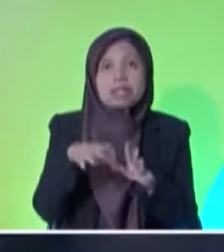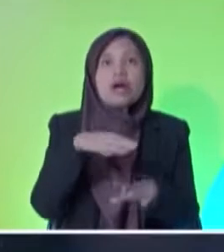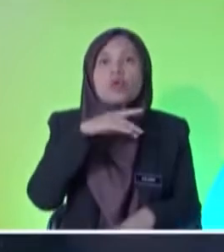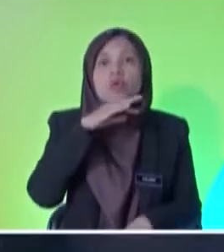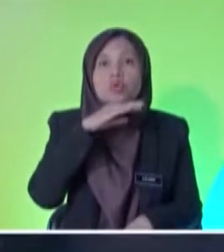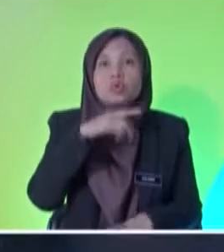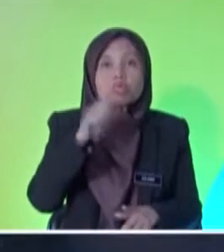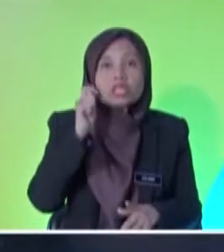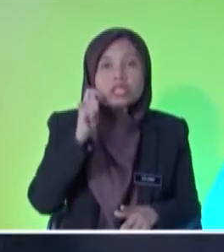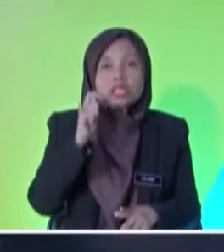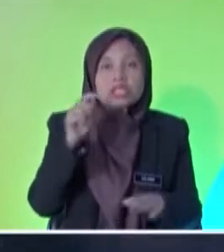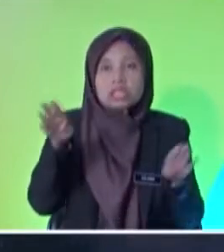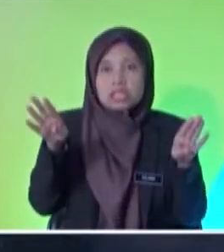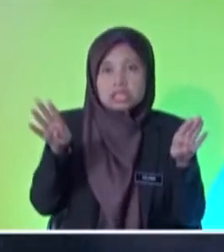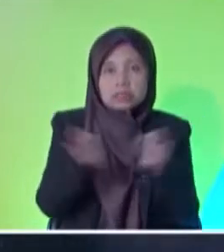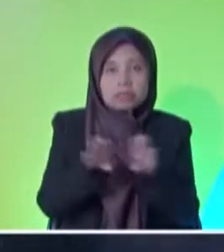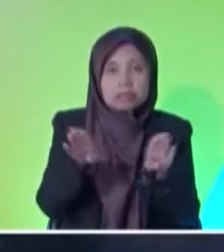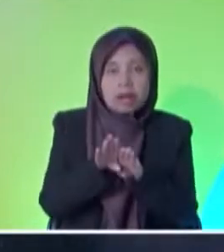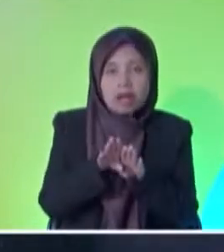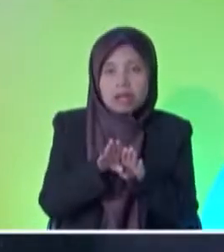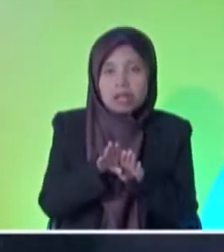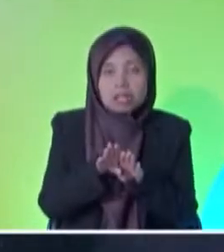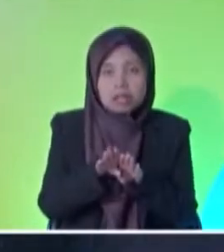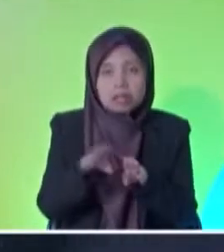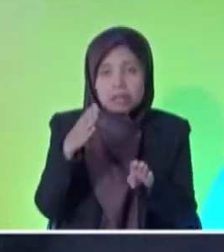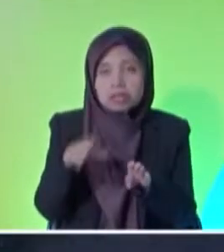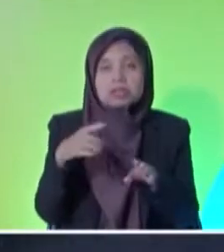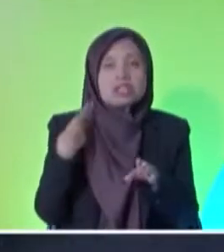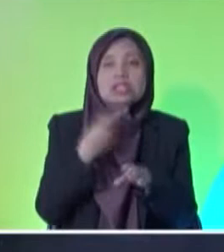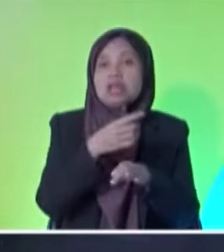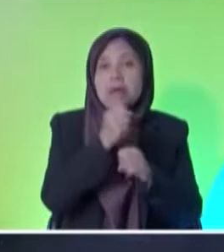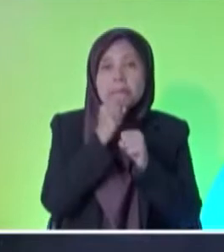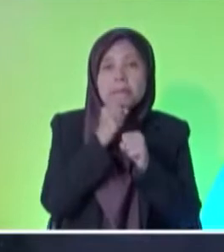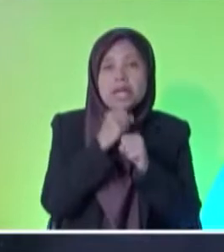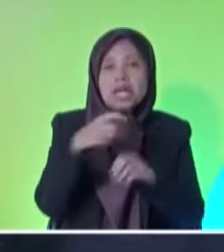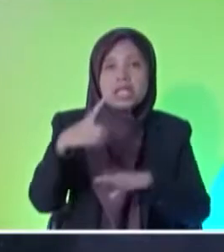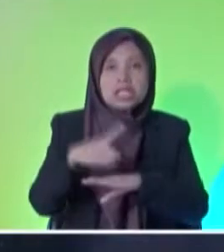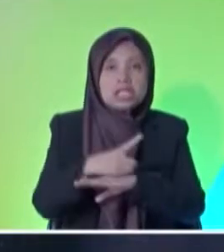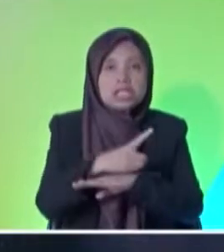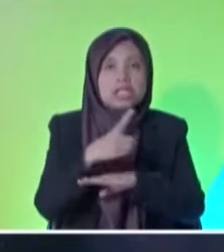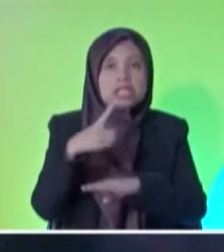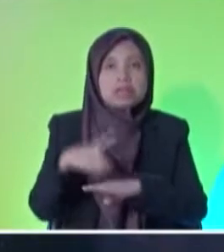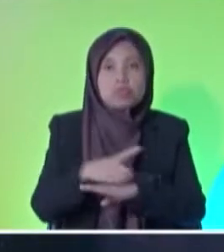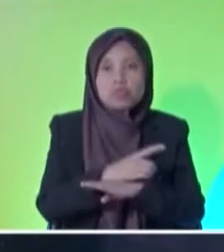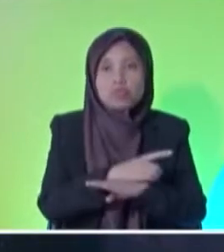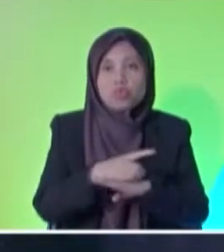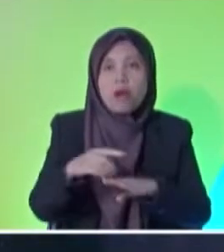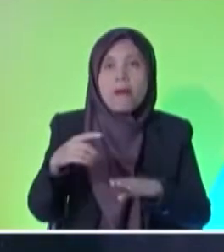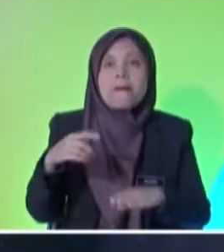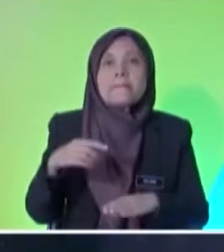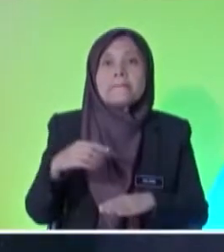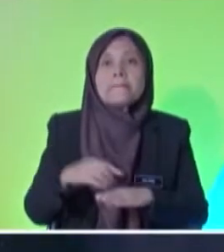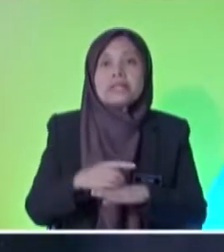digunakan tekak Pondok di bahagian debu yang baharu supaya debu yang baru tadi ini